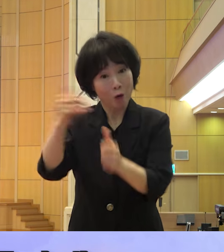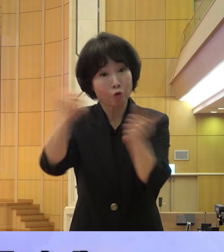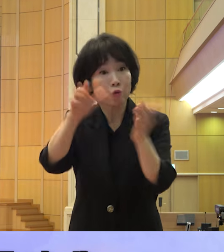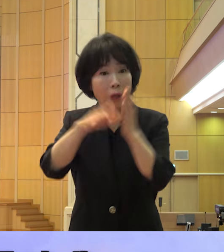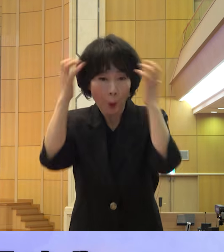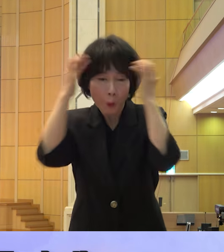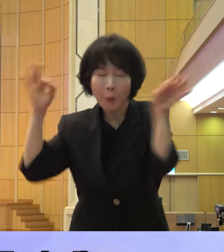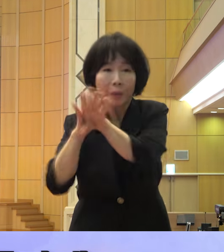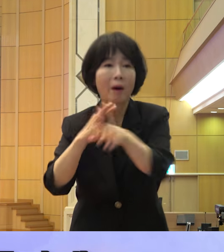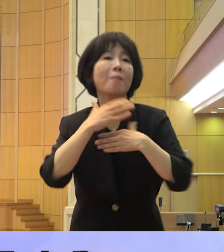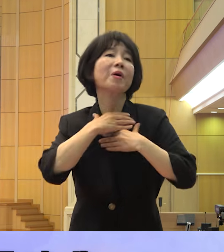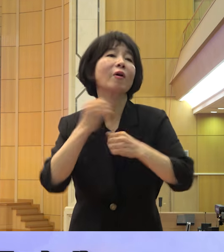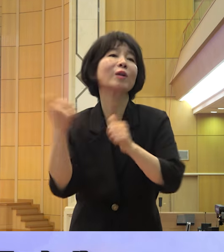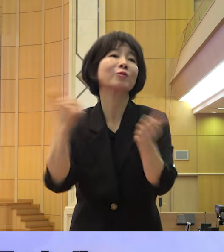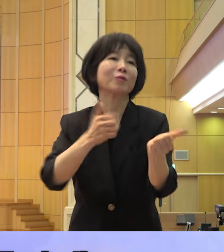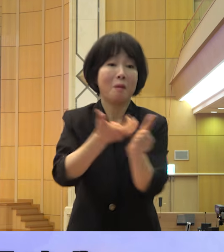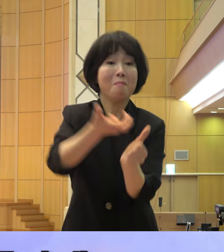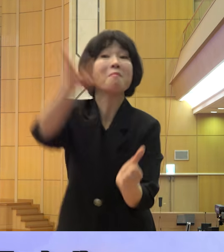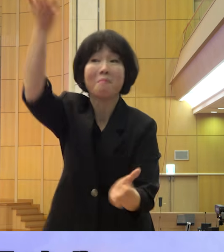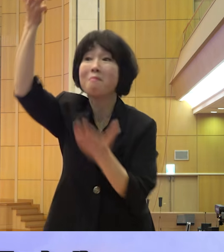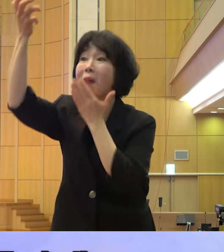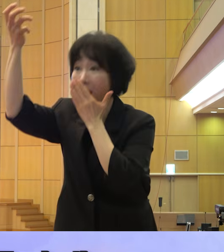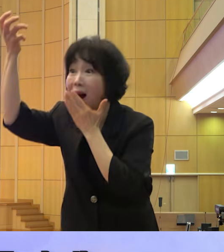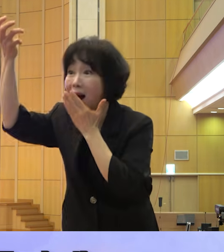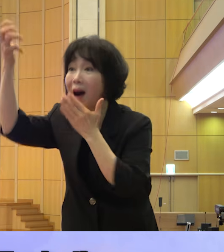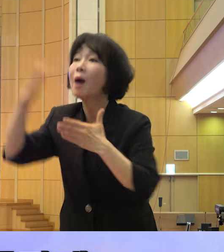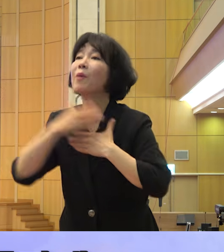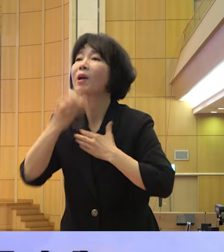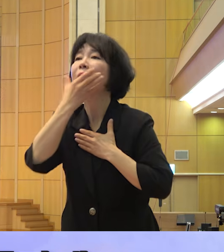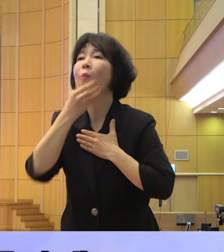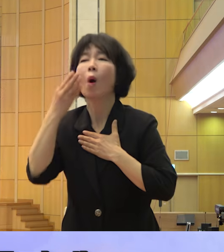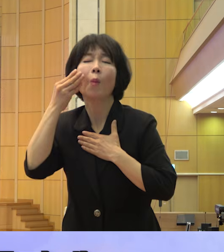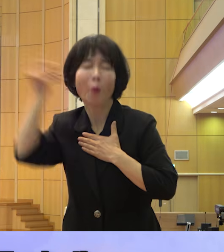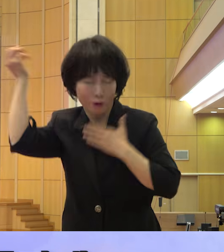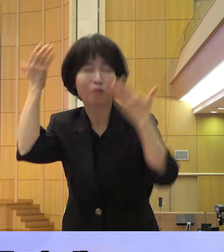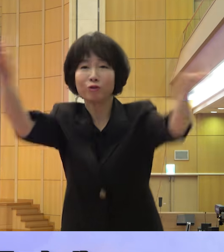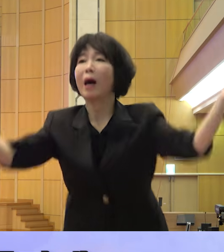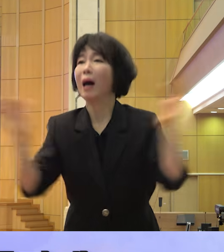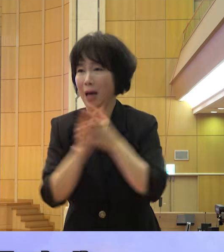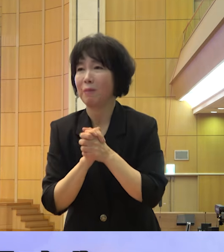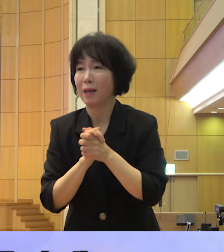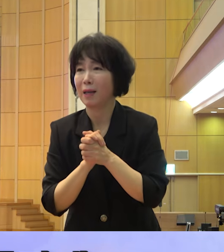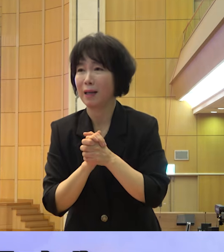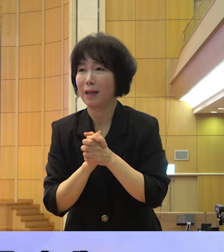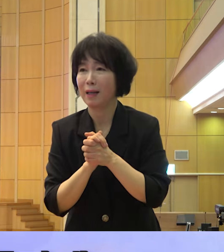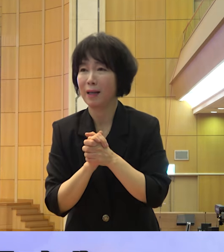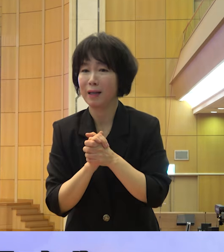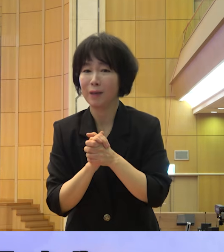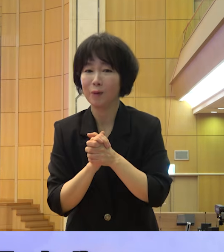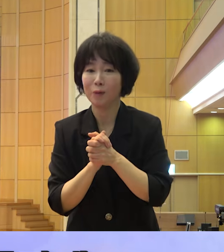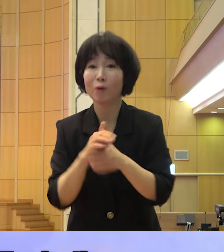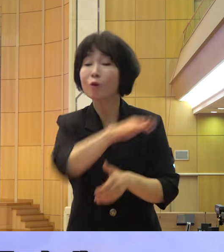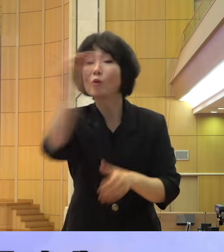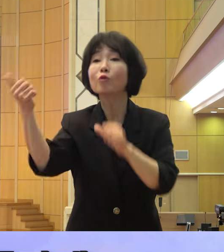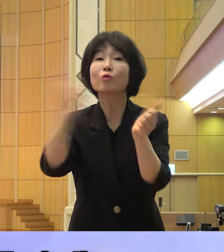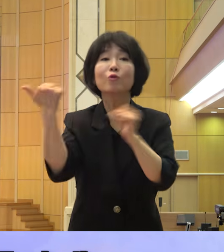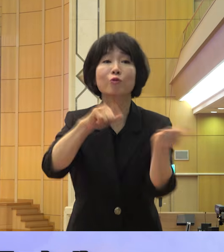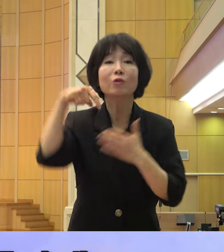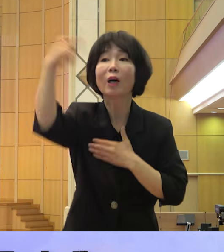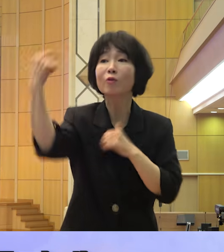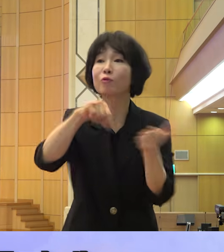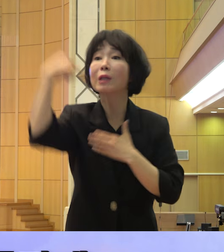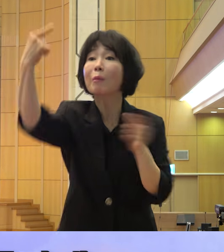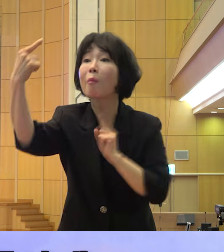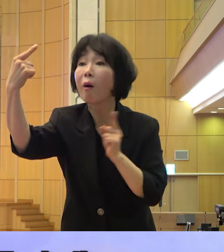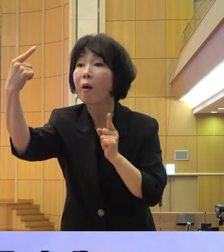때도 고통 없게 해주시고 편안하게 복되게 하시는 하나님. 그리고 죽으면 천국에 가서 다시는